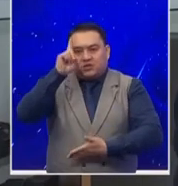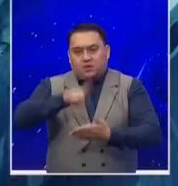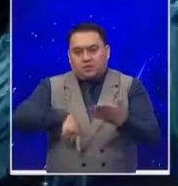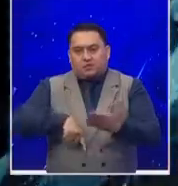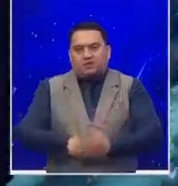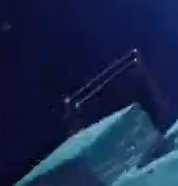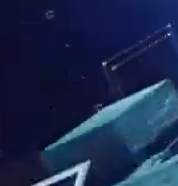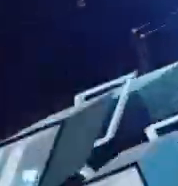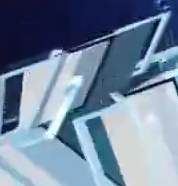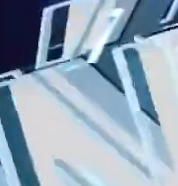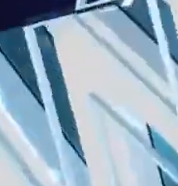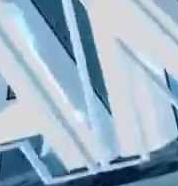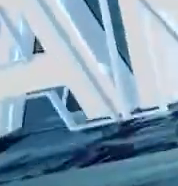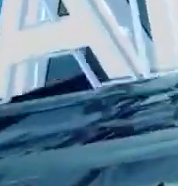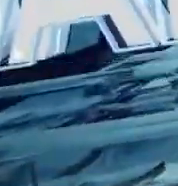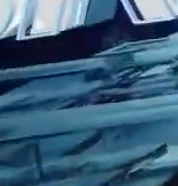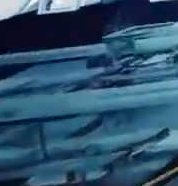білдіремін.